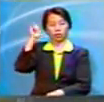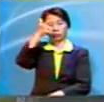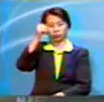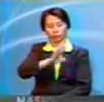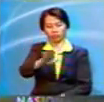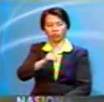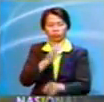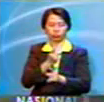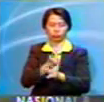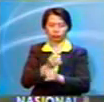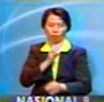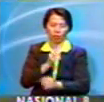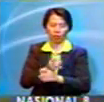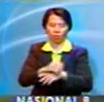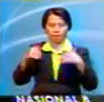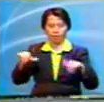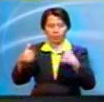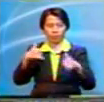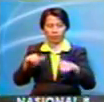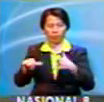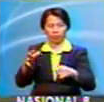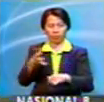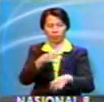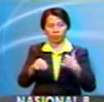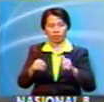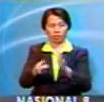mereka bersungguh-sungguh dan mereka